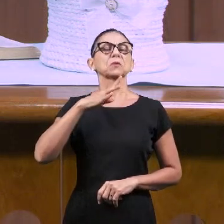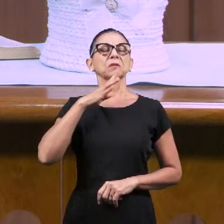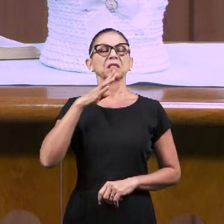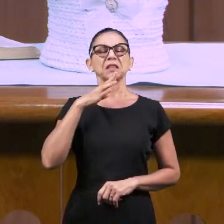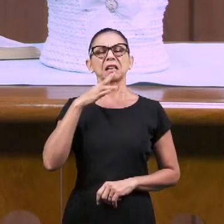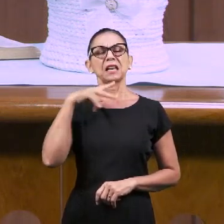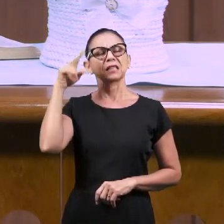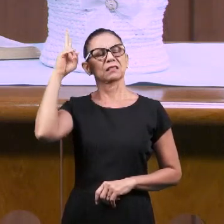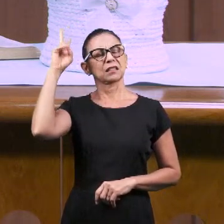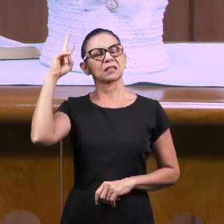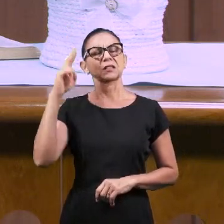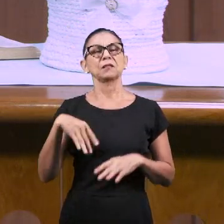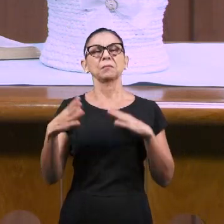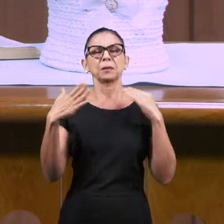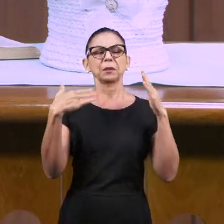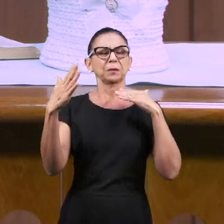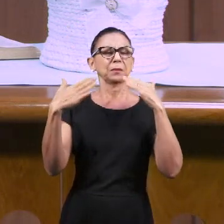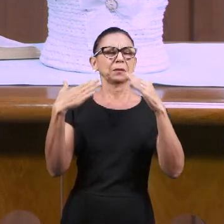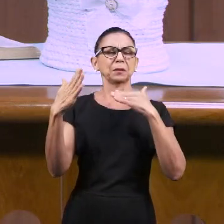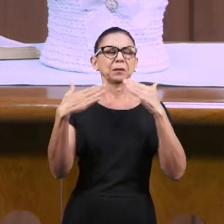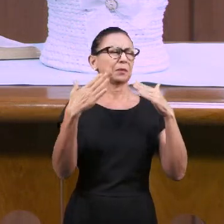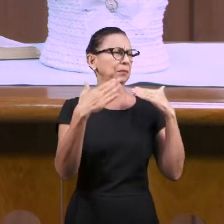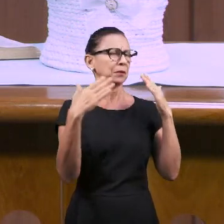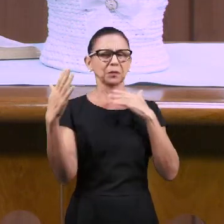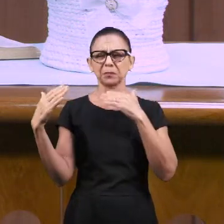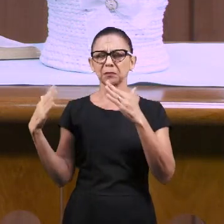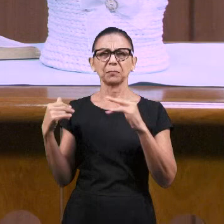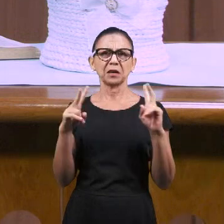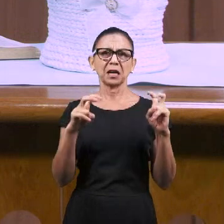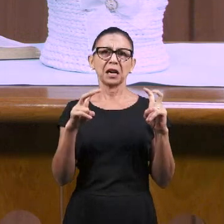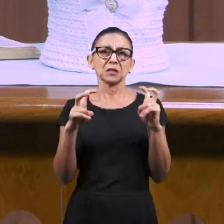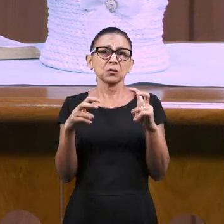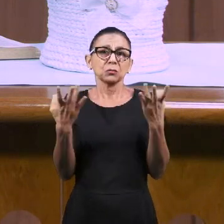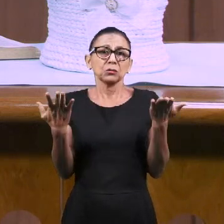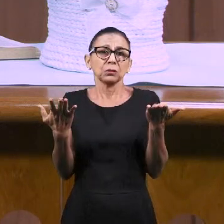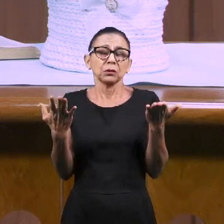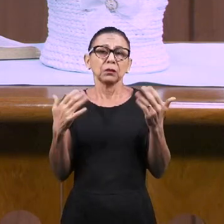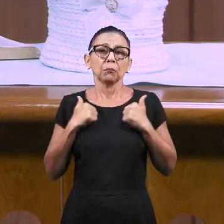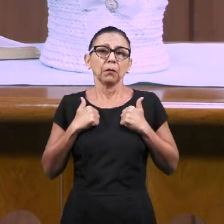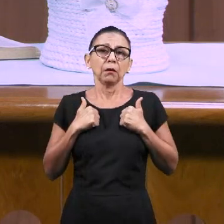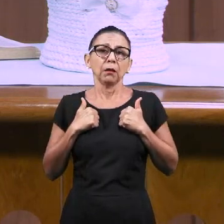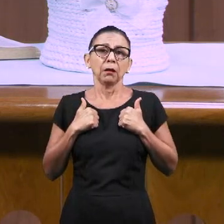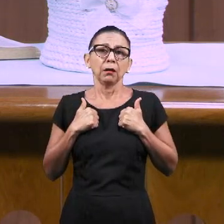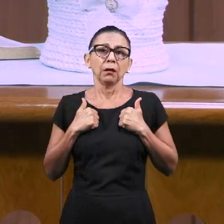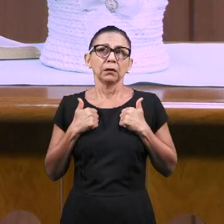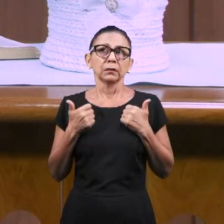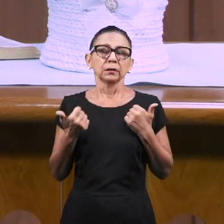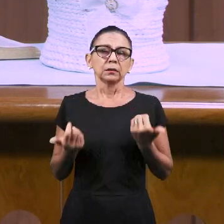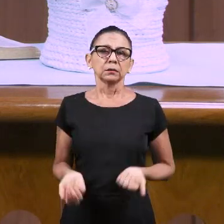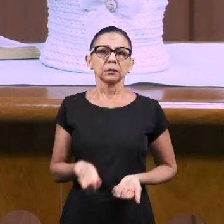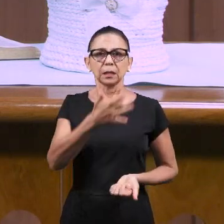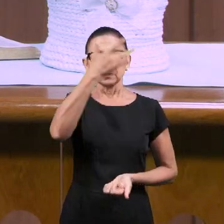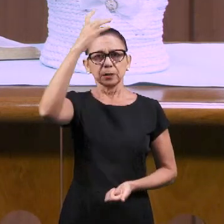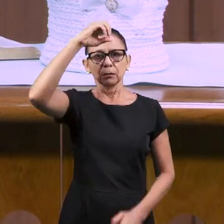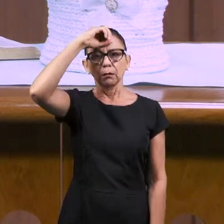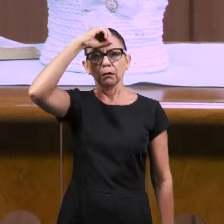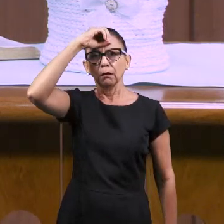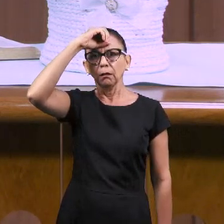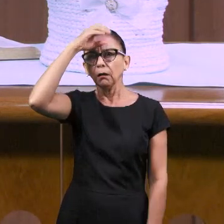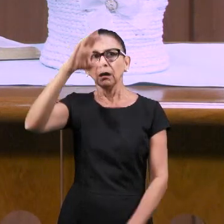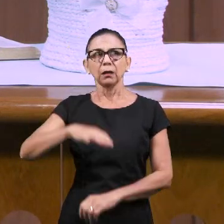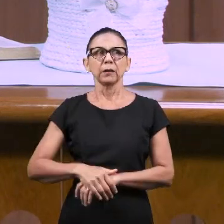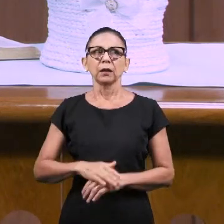monde connaît. C'est la même conversation, la répétition, les sujets sont les mêmes, personne ne grandit en rien, c'est une